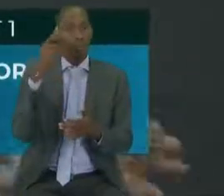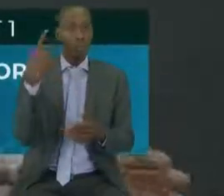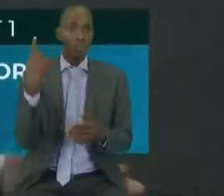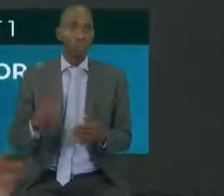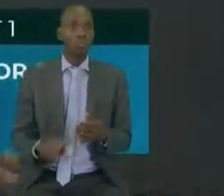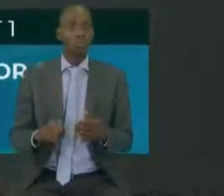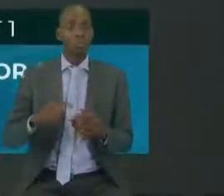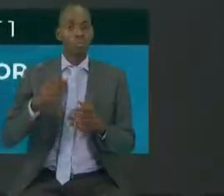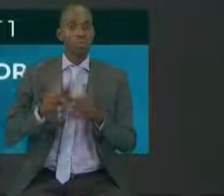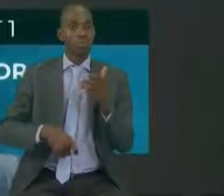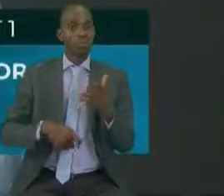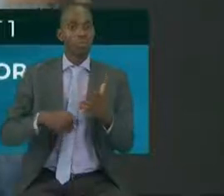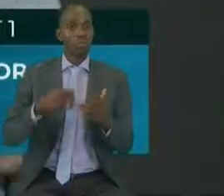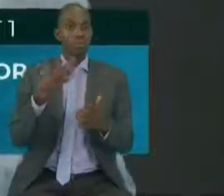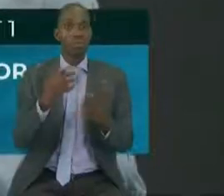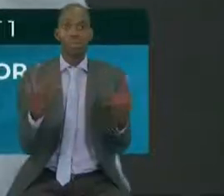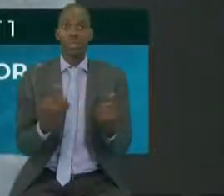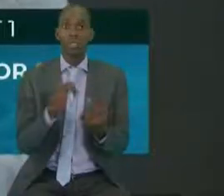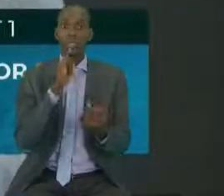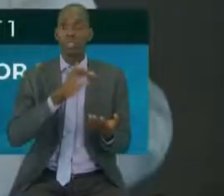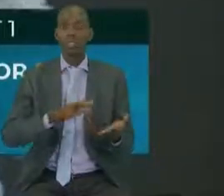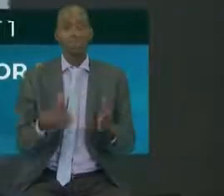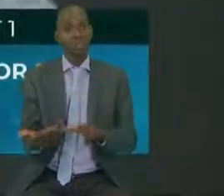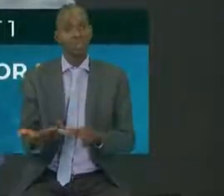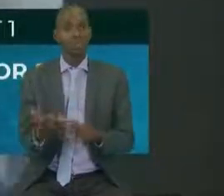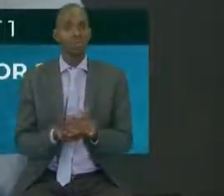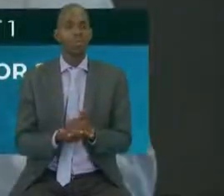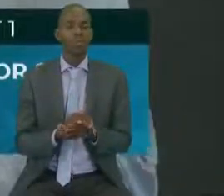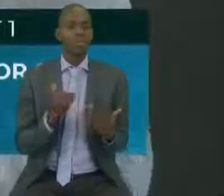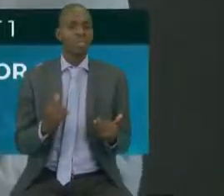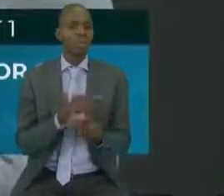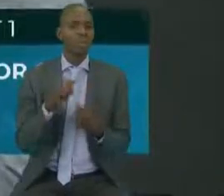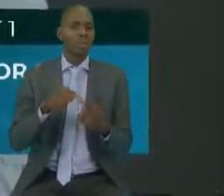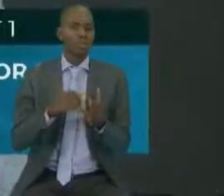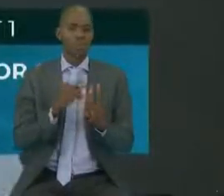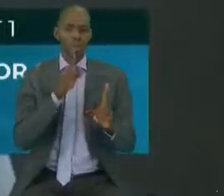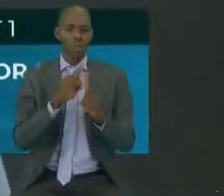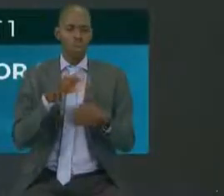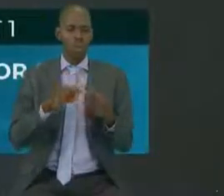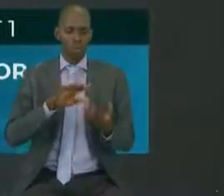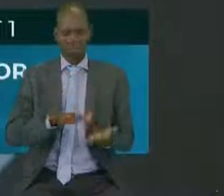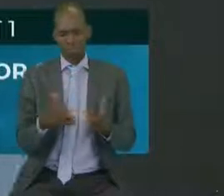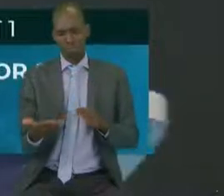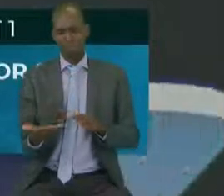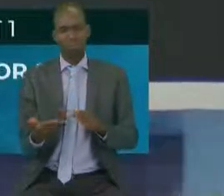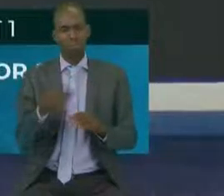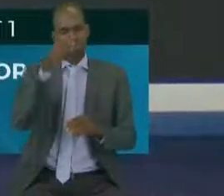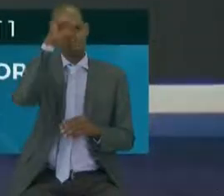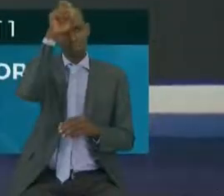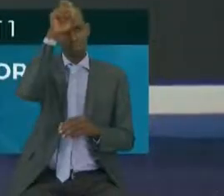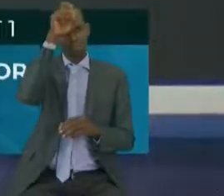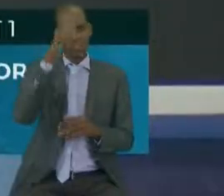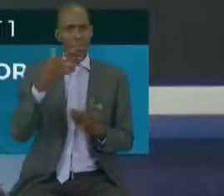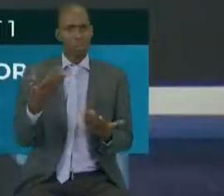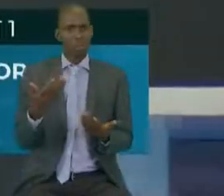Car le salaire du péché, c'est la mort. Alors quand il parle de la mort, vous pouvez dire,